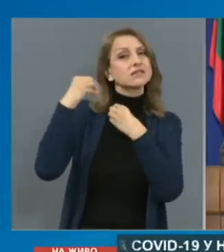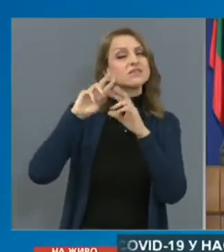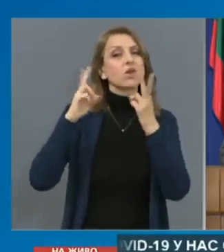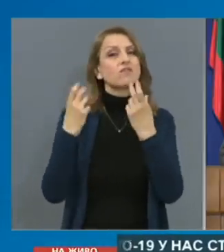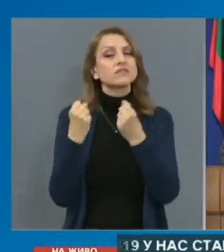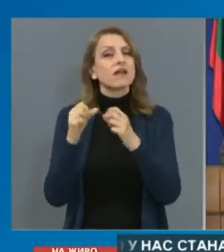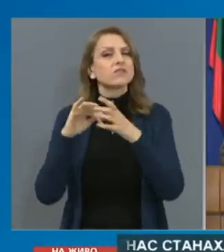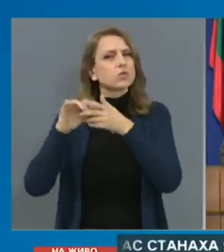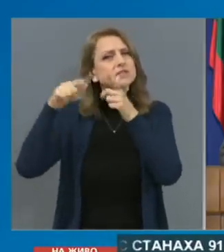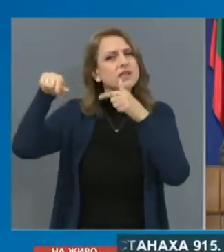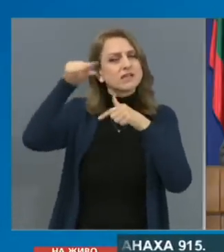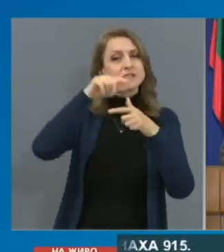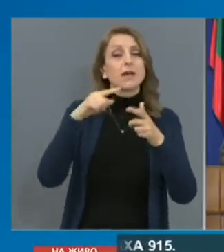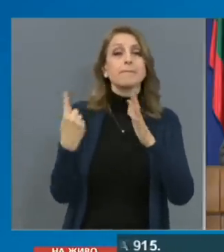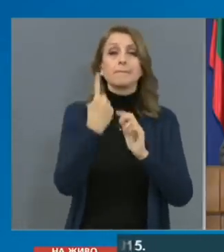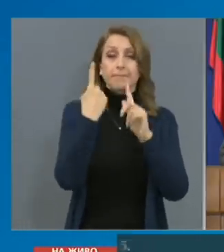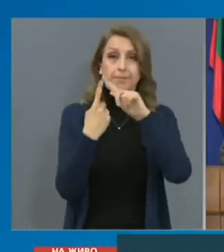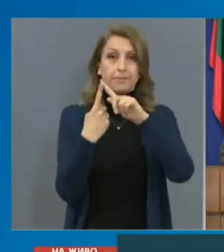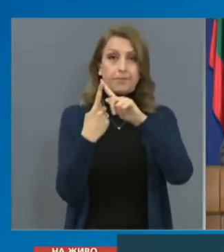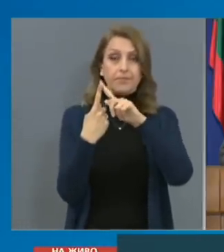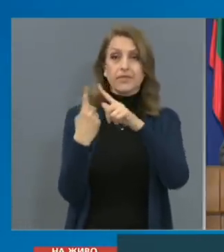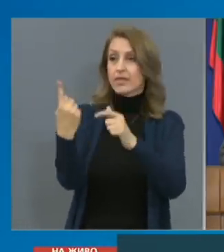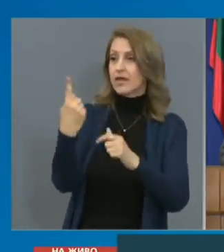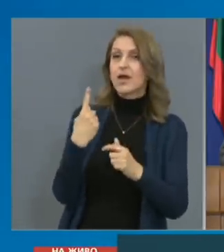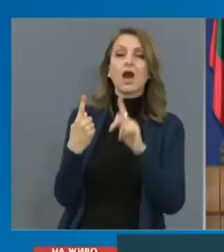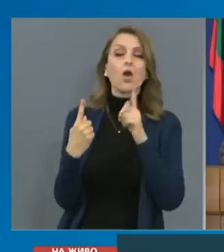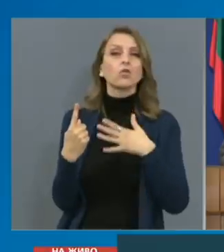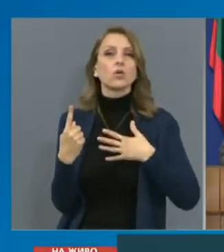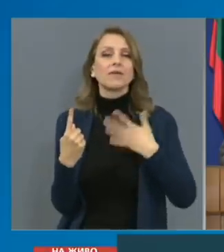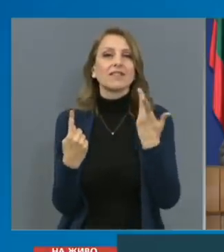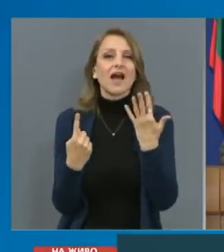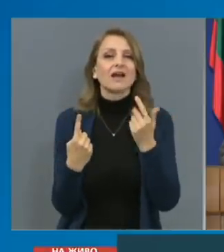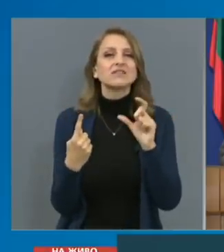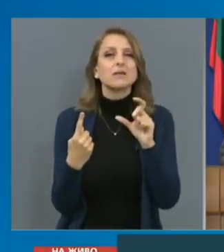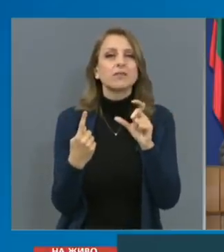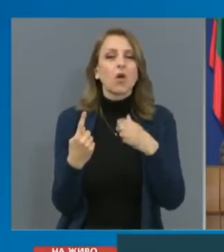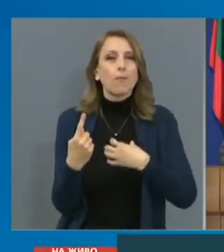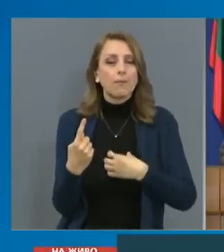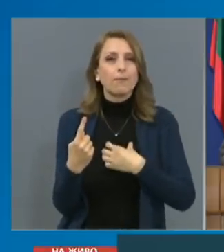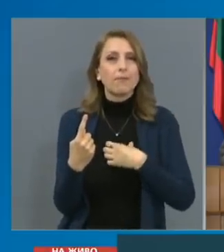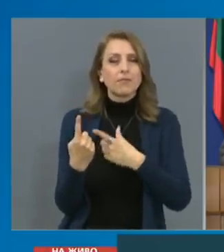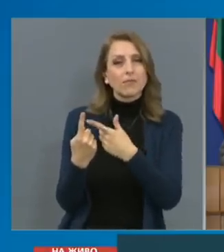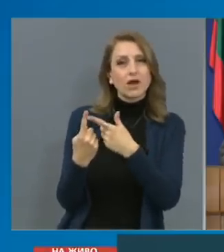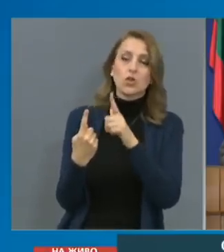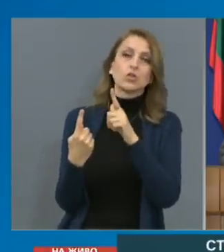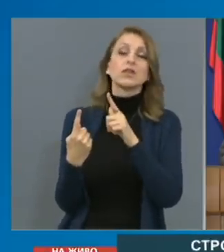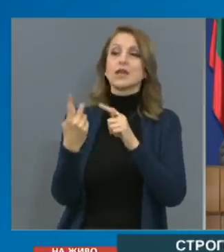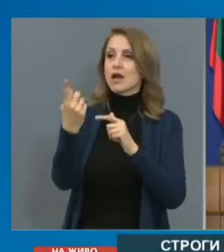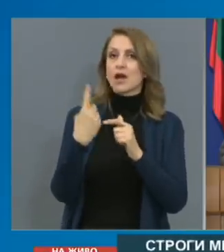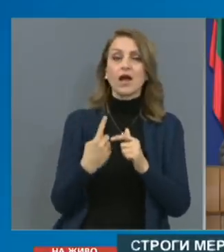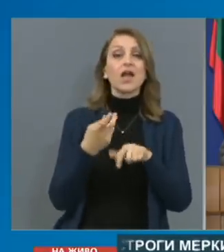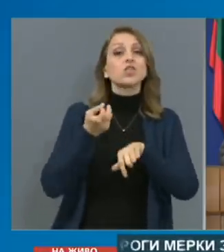приоритетите. Приоритет номер едно, това са симптоматични пациенти в болници. Симптоматични лекари